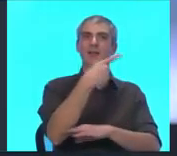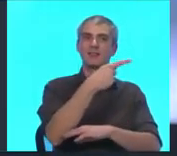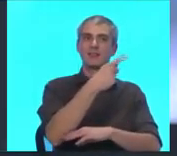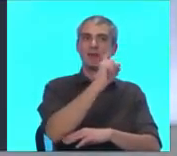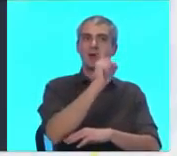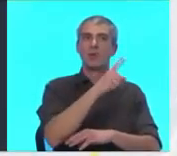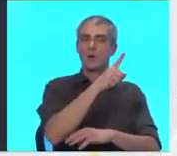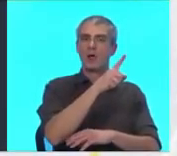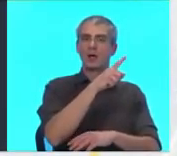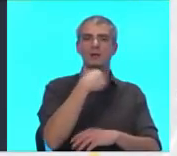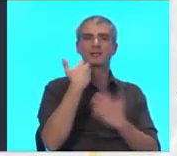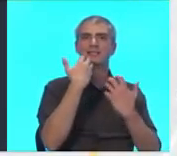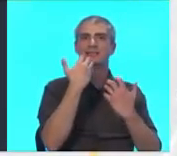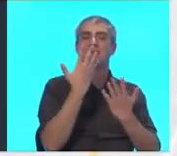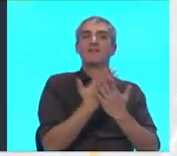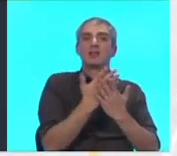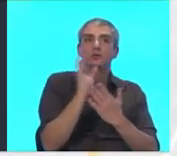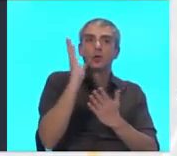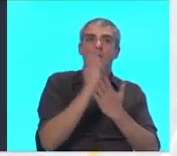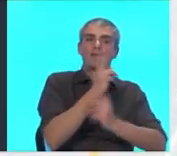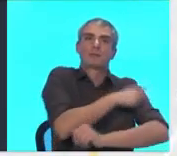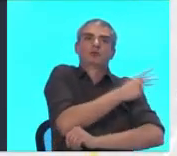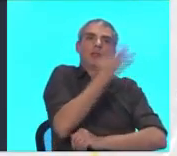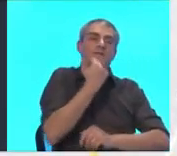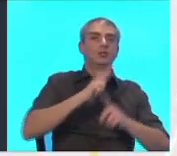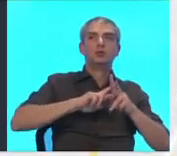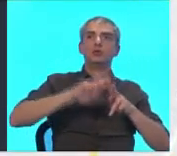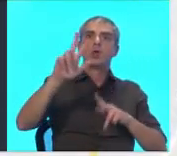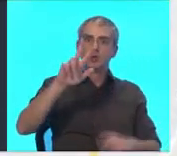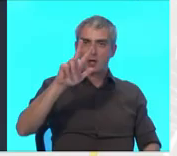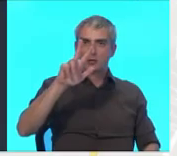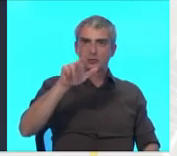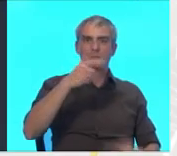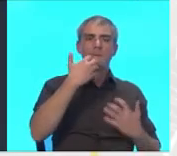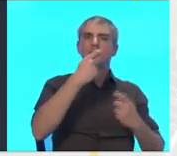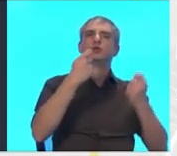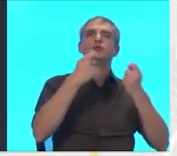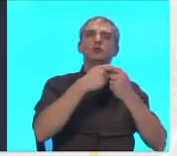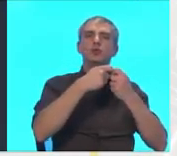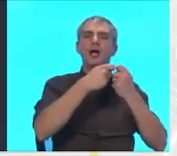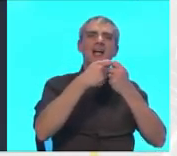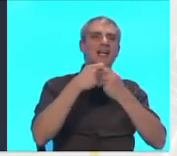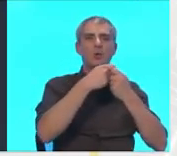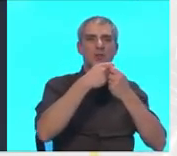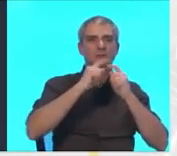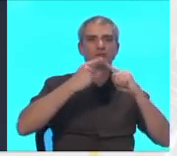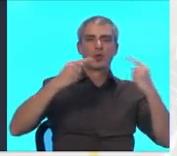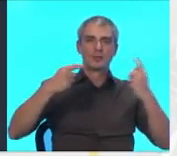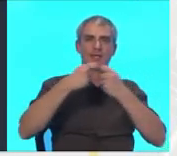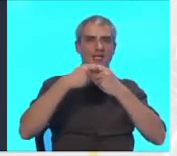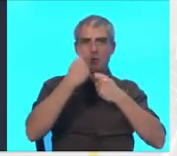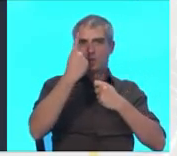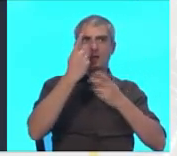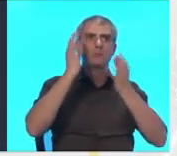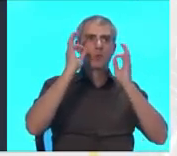מסר גרסה ועדות שלו במשטרה לפני משהו כמו 3 חודשים בפרשה שקשורה לארגונים שונים, ארגון אחד במיוחד